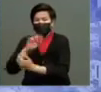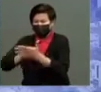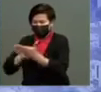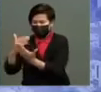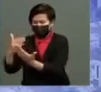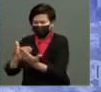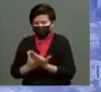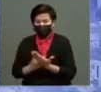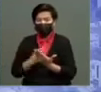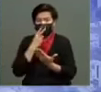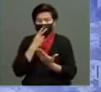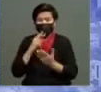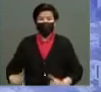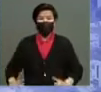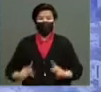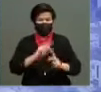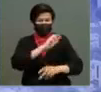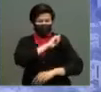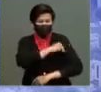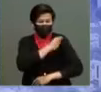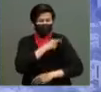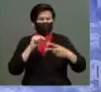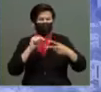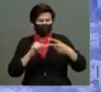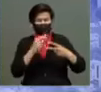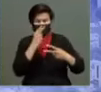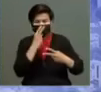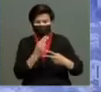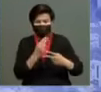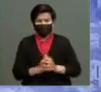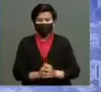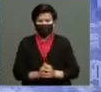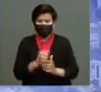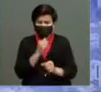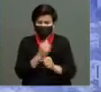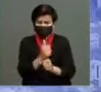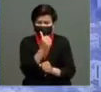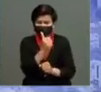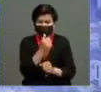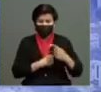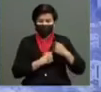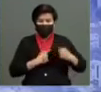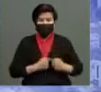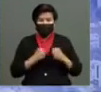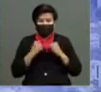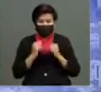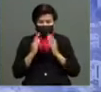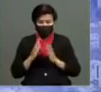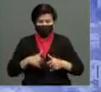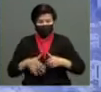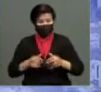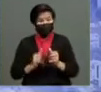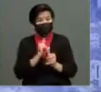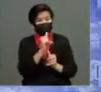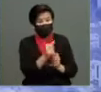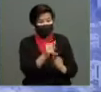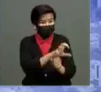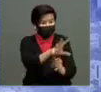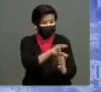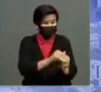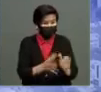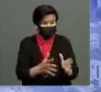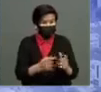ให้ทางกระทรวงสาธารณสุขได้ดูมาตรการเหล่านี้ว่าสามารถที่จะสร้างความมั่นใจให้กับประชาชนไหมถ้าสร้างความมั่นใจ